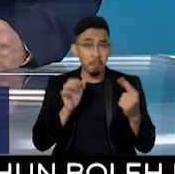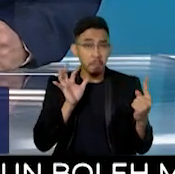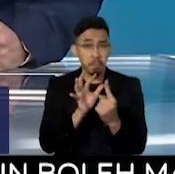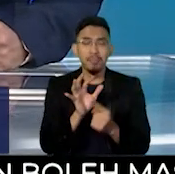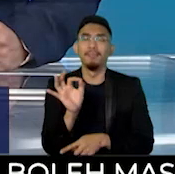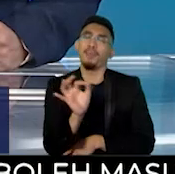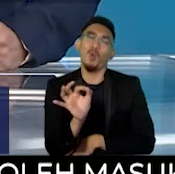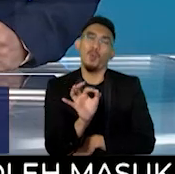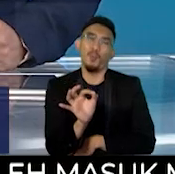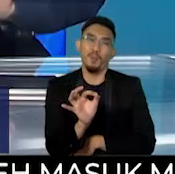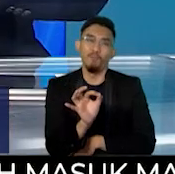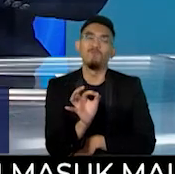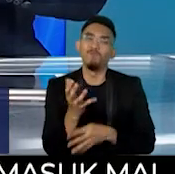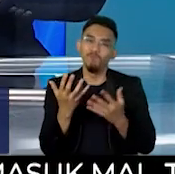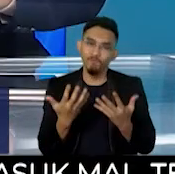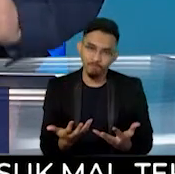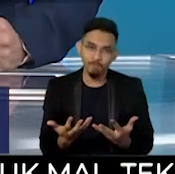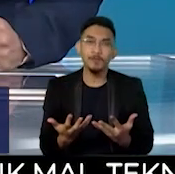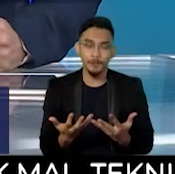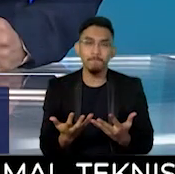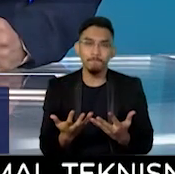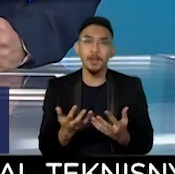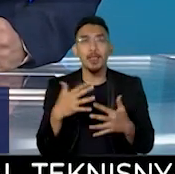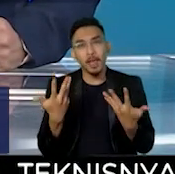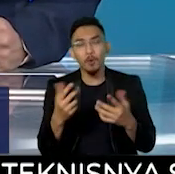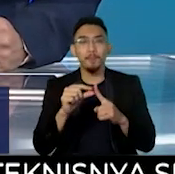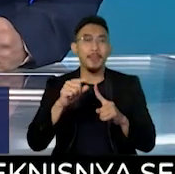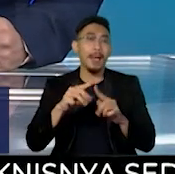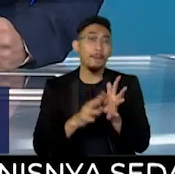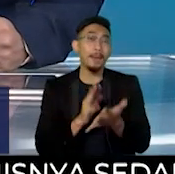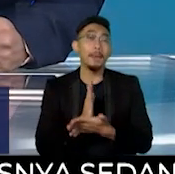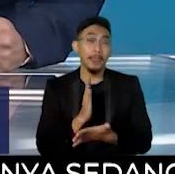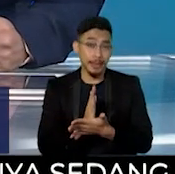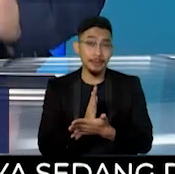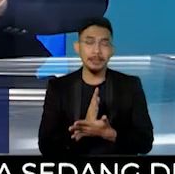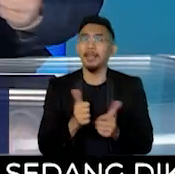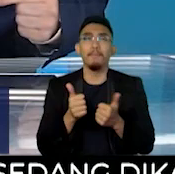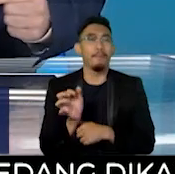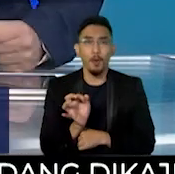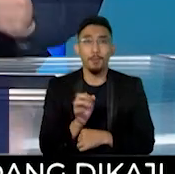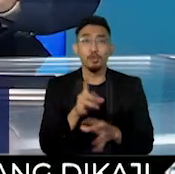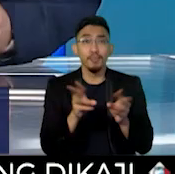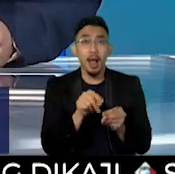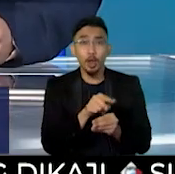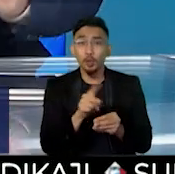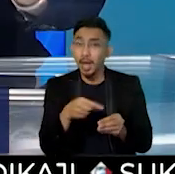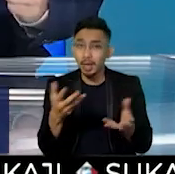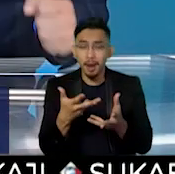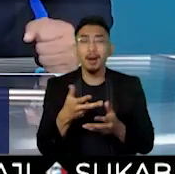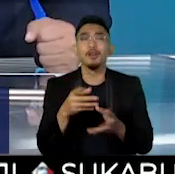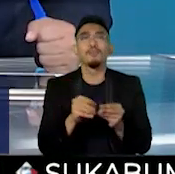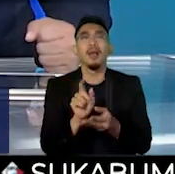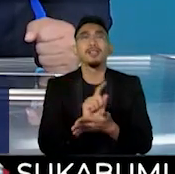40,45% sekolah di Indonesia dinilai belum siap melakukan tatap muka atau PTM terbatas. Angka ini berasal dari jumlah sekolah